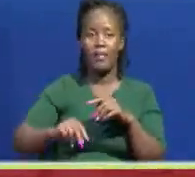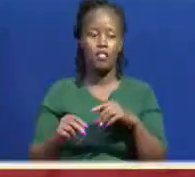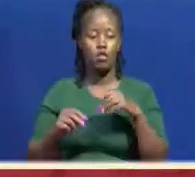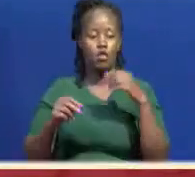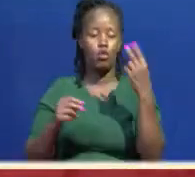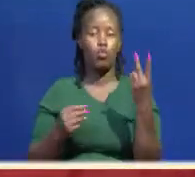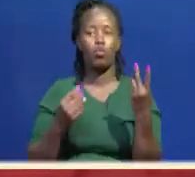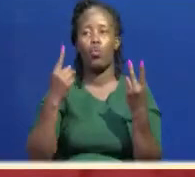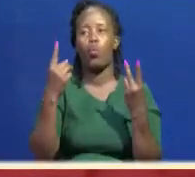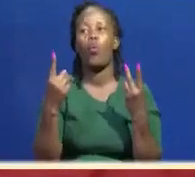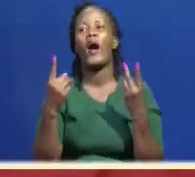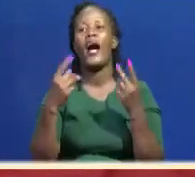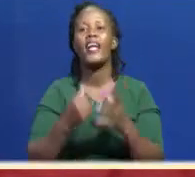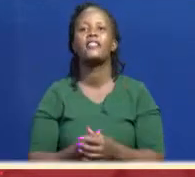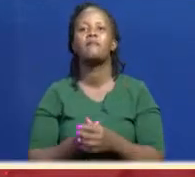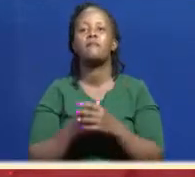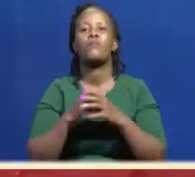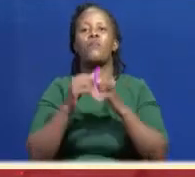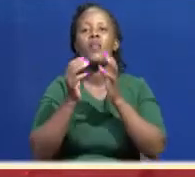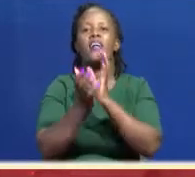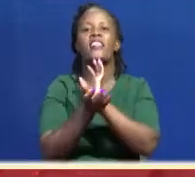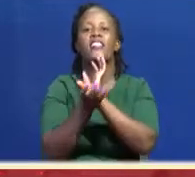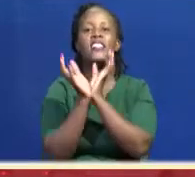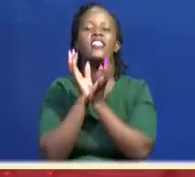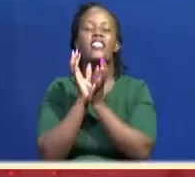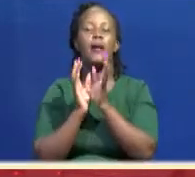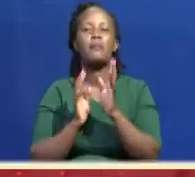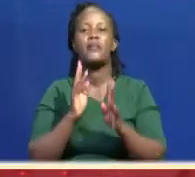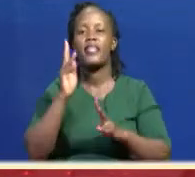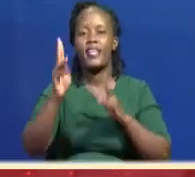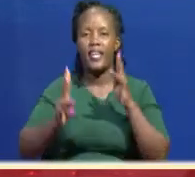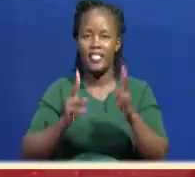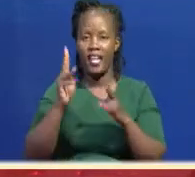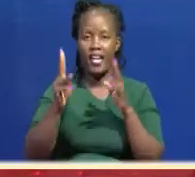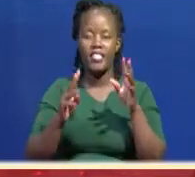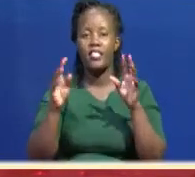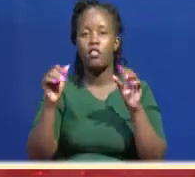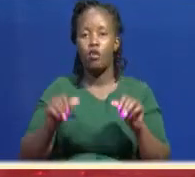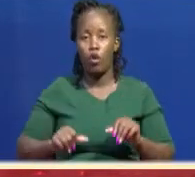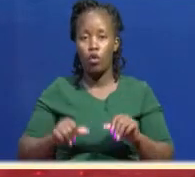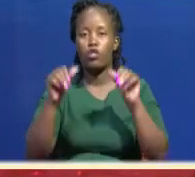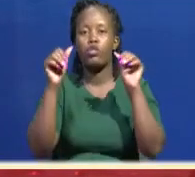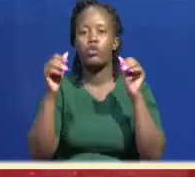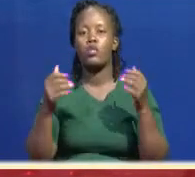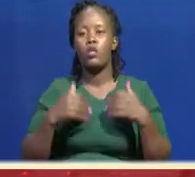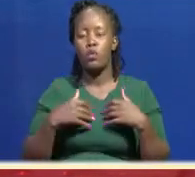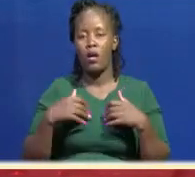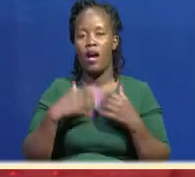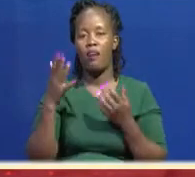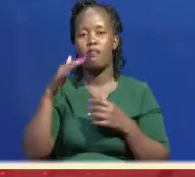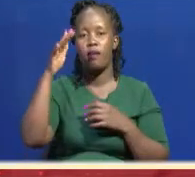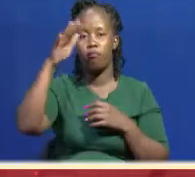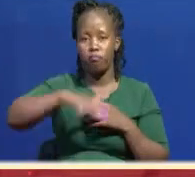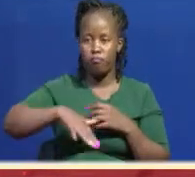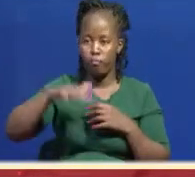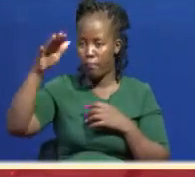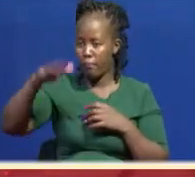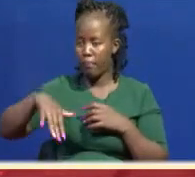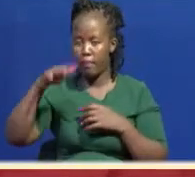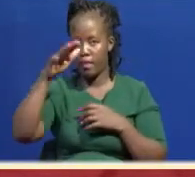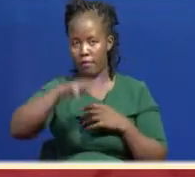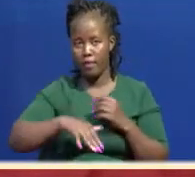in a friendly match. Stadium yetu ya Kasarani inaendelea kufanyiwa mambo ya kubadilishwa